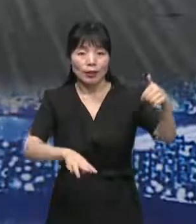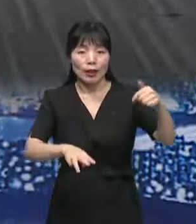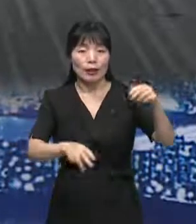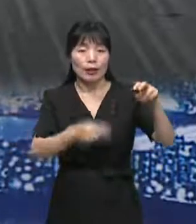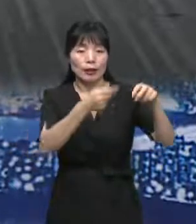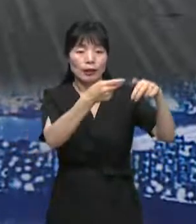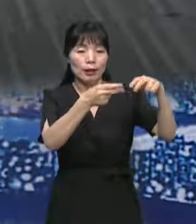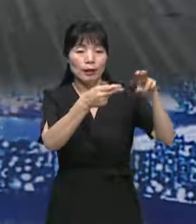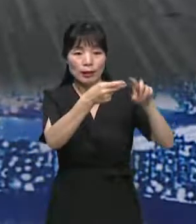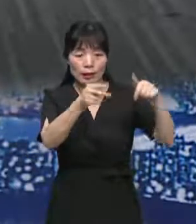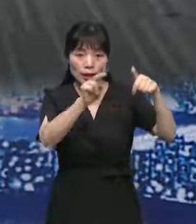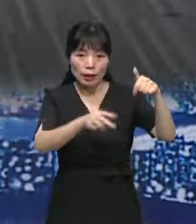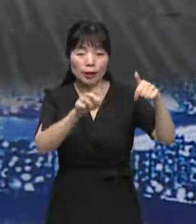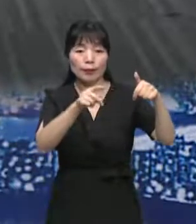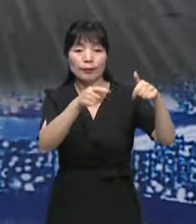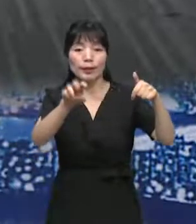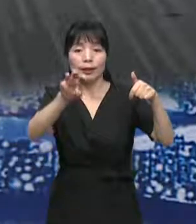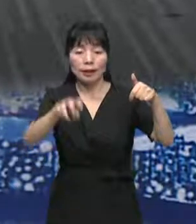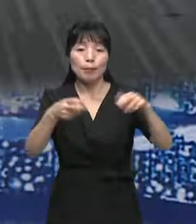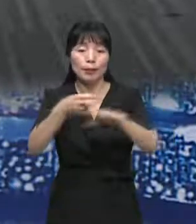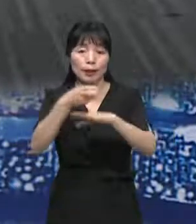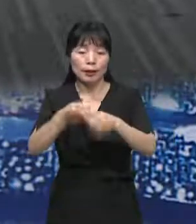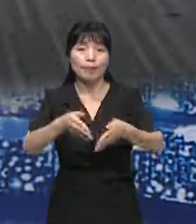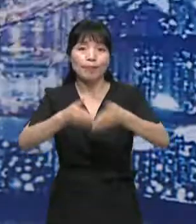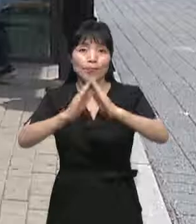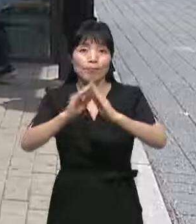이음버스도 신설된다고 합니다. 이하영 기자의 보도입니다.